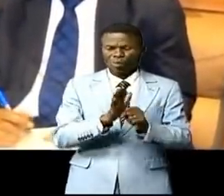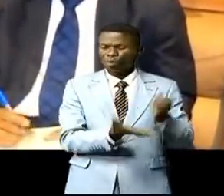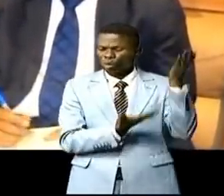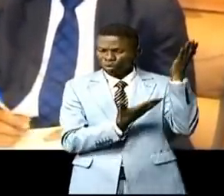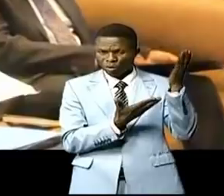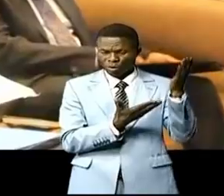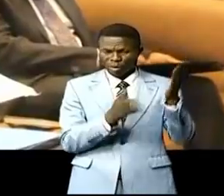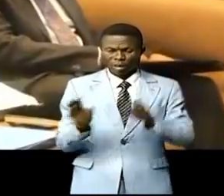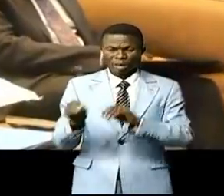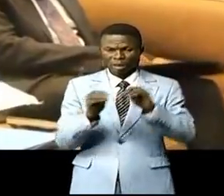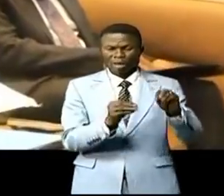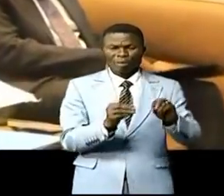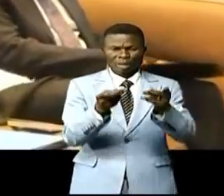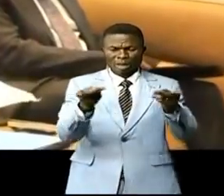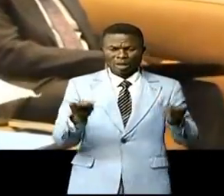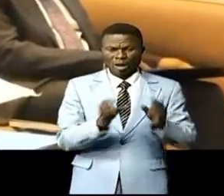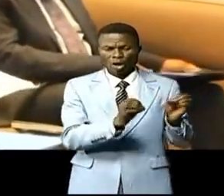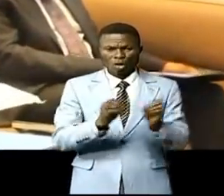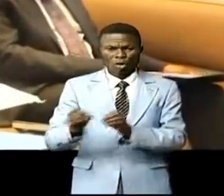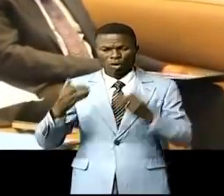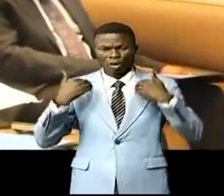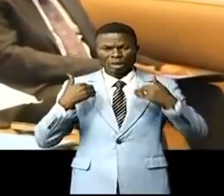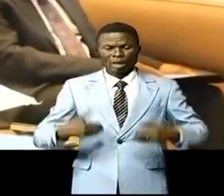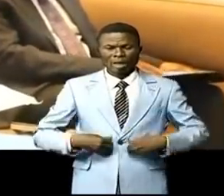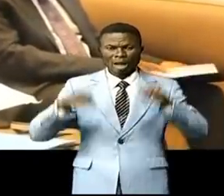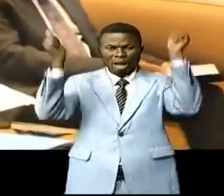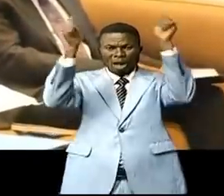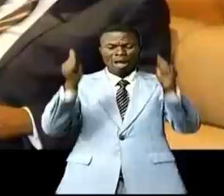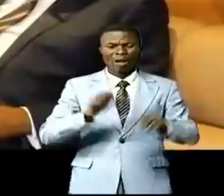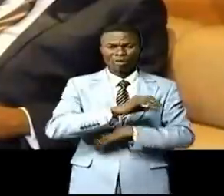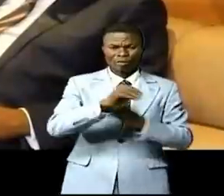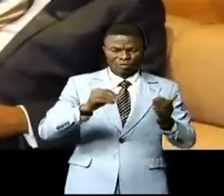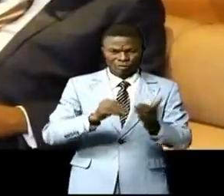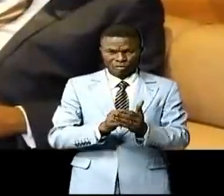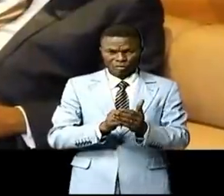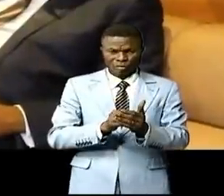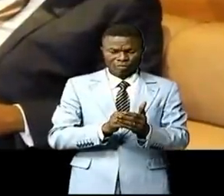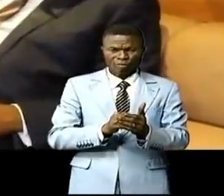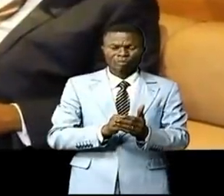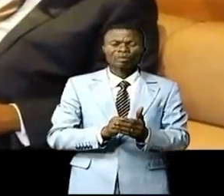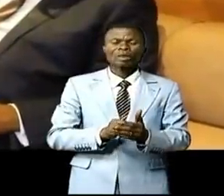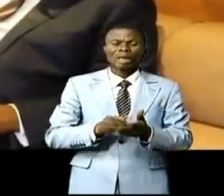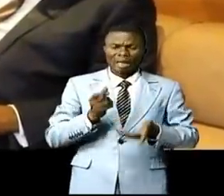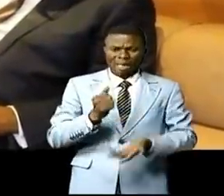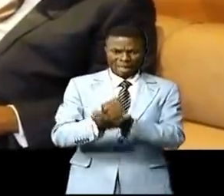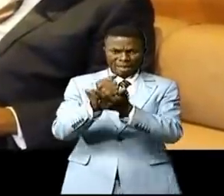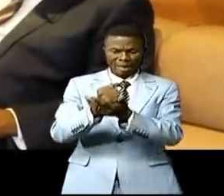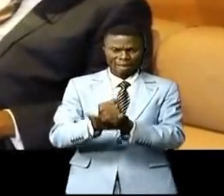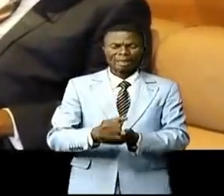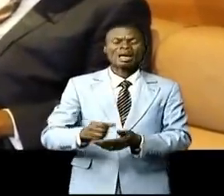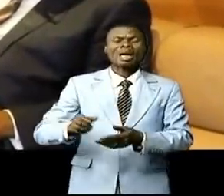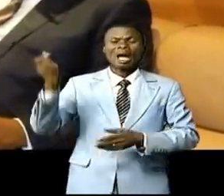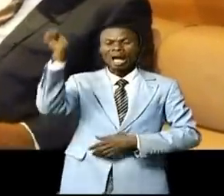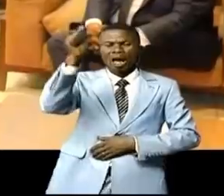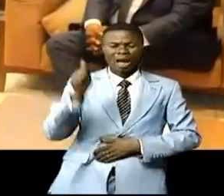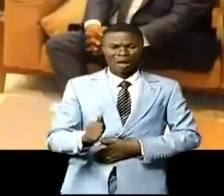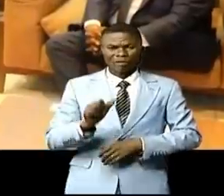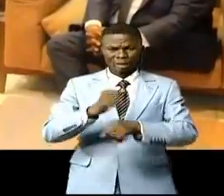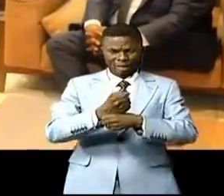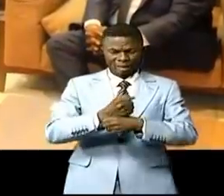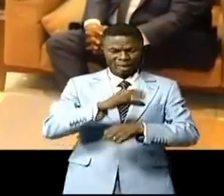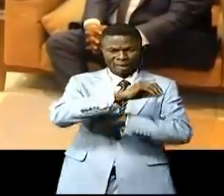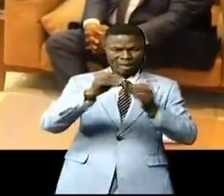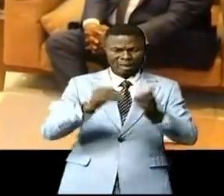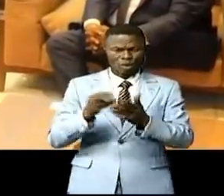la mise en place de l'Organisation de la Santé d'Afrique centrale, OSAC en sigle, qui va permettre à la région d'instituer son centre